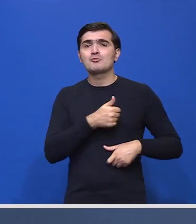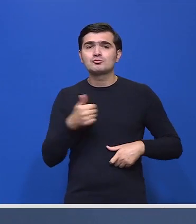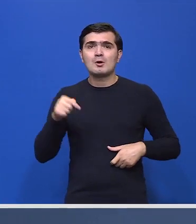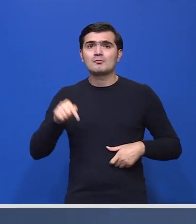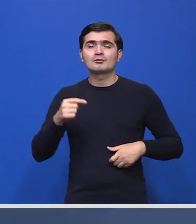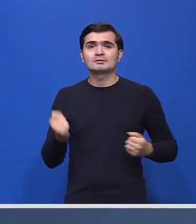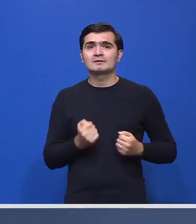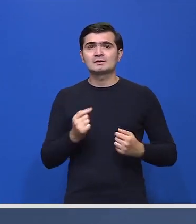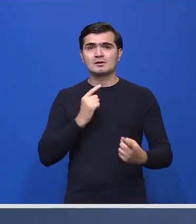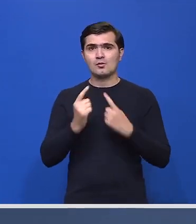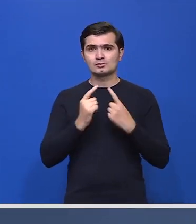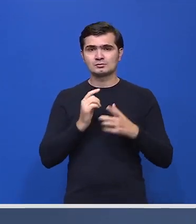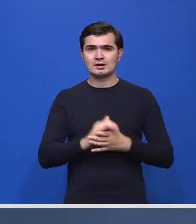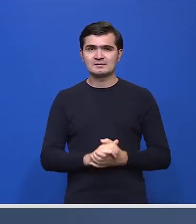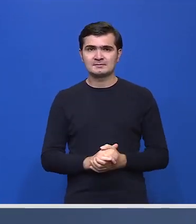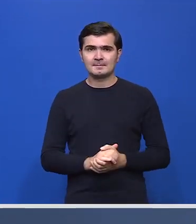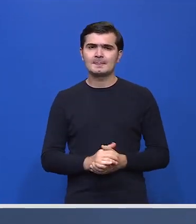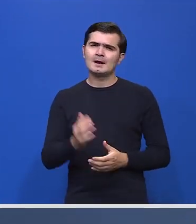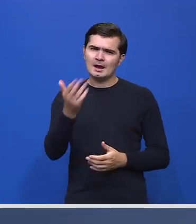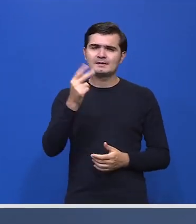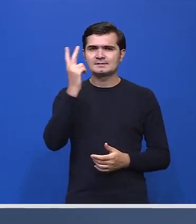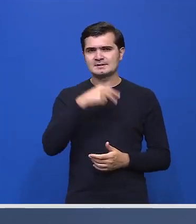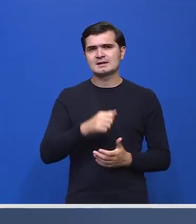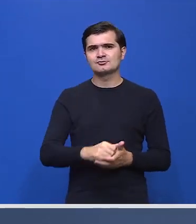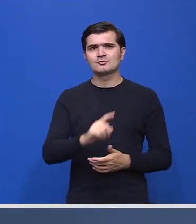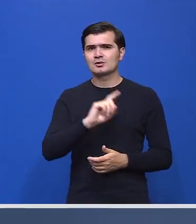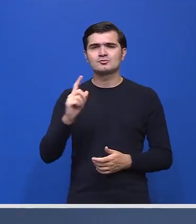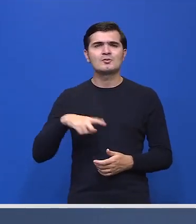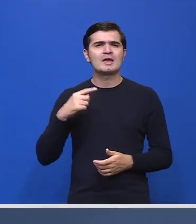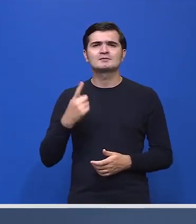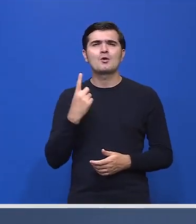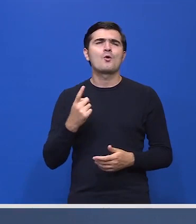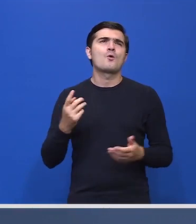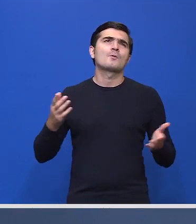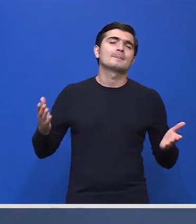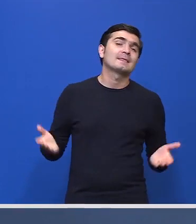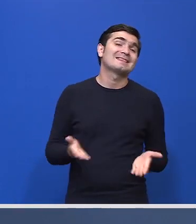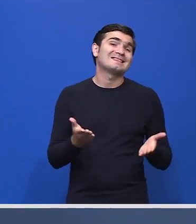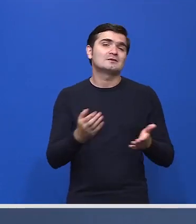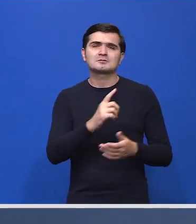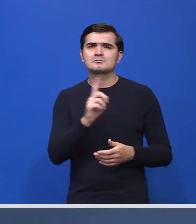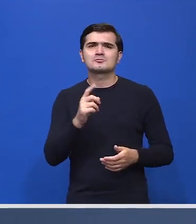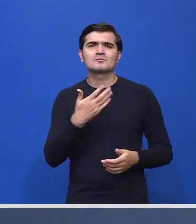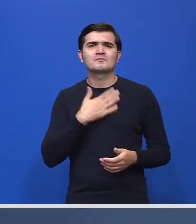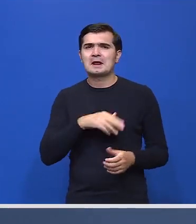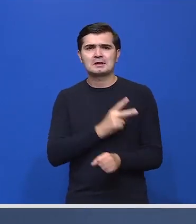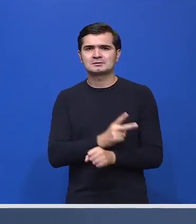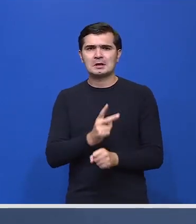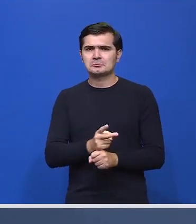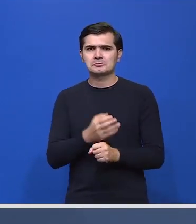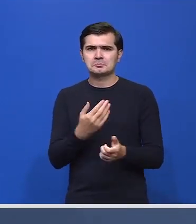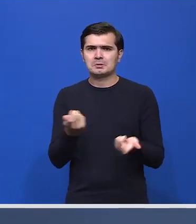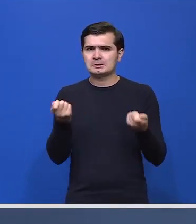Haideți să ne înțelegem la un lucru. Nu există o tendință sau o încercare din partea statului de a